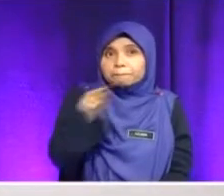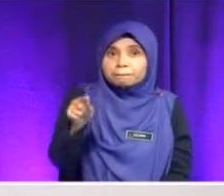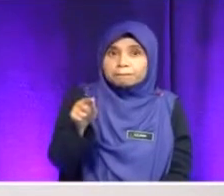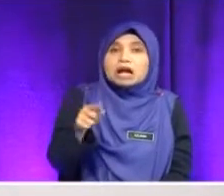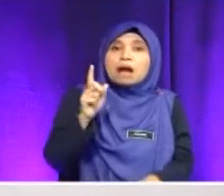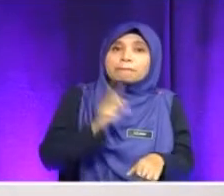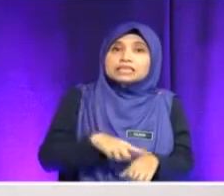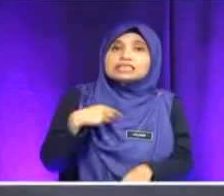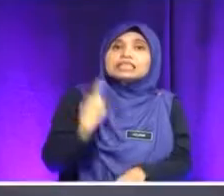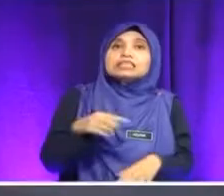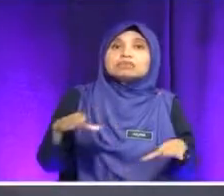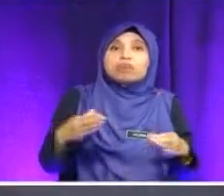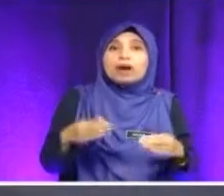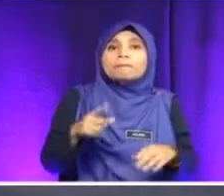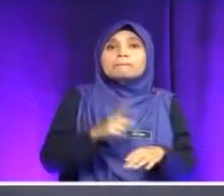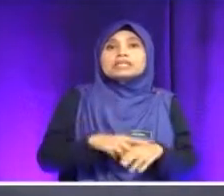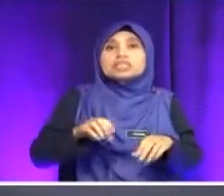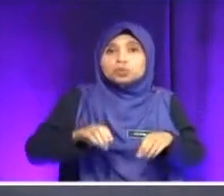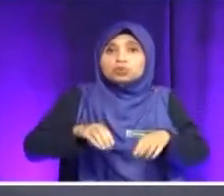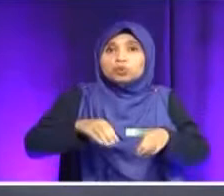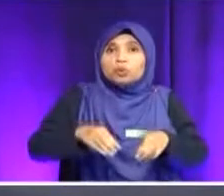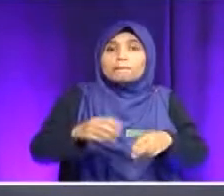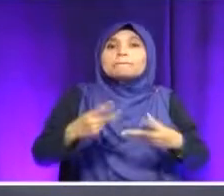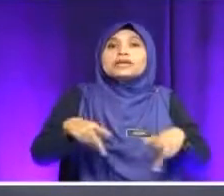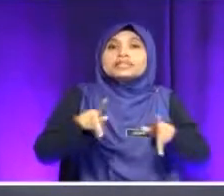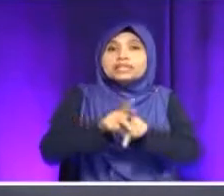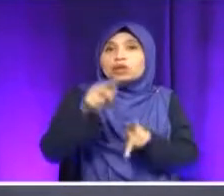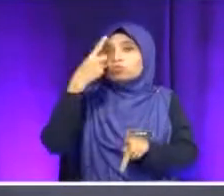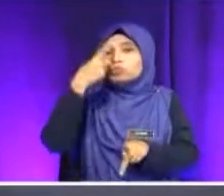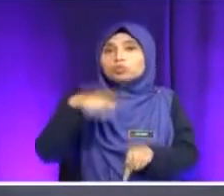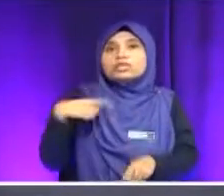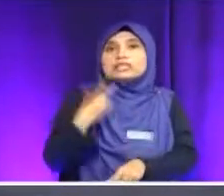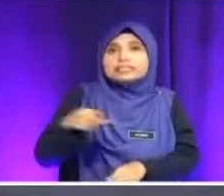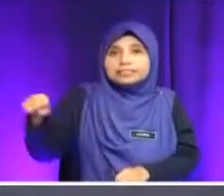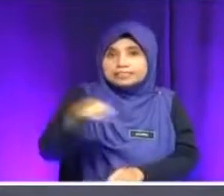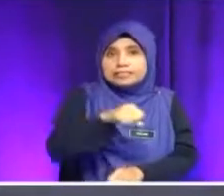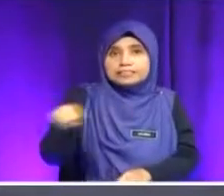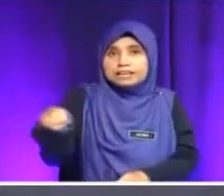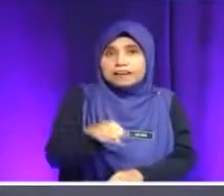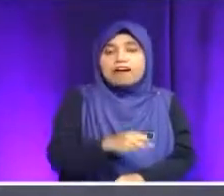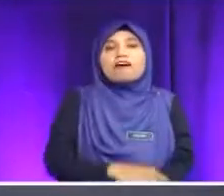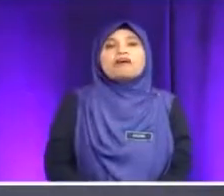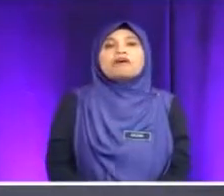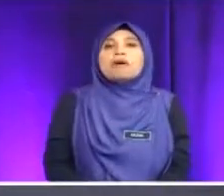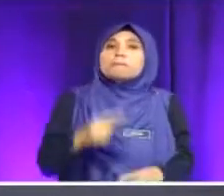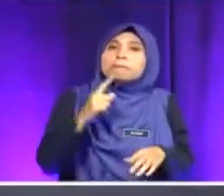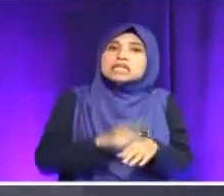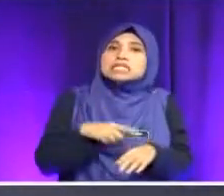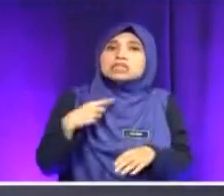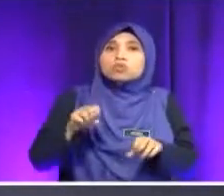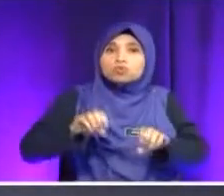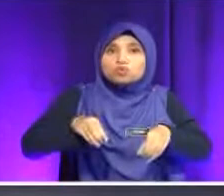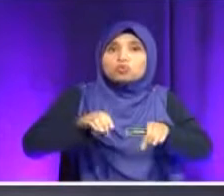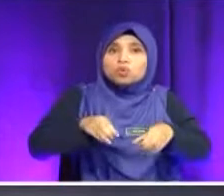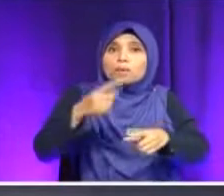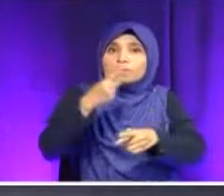tadi menggulung dan melipat penting untuk kita seterika dan kita kanji masa menggulung pantai sih kayaknya